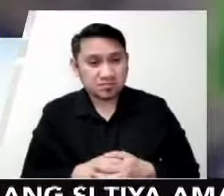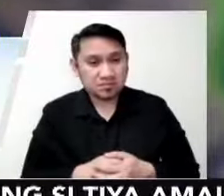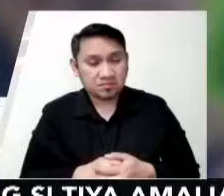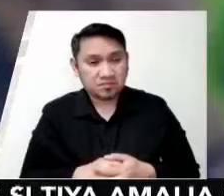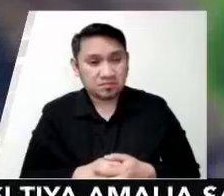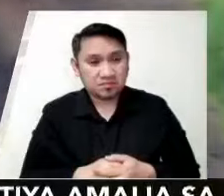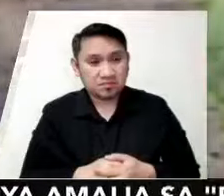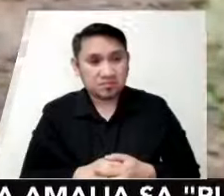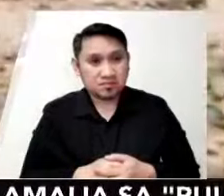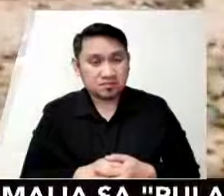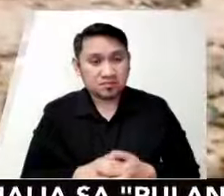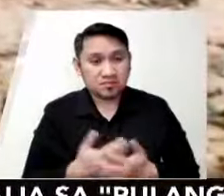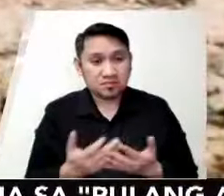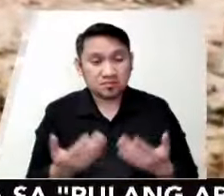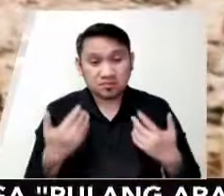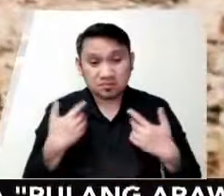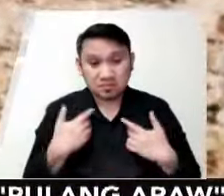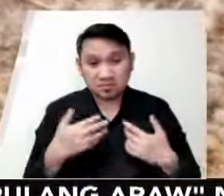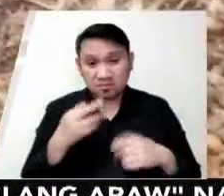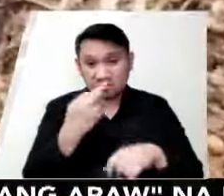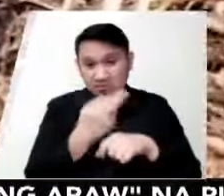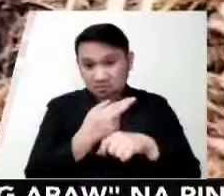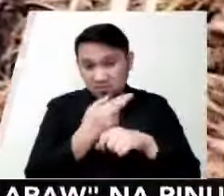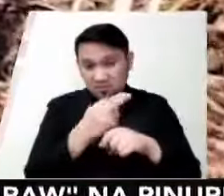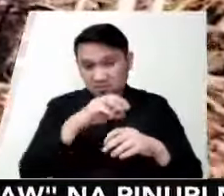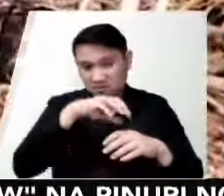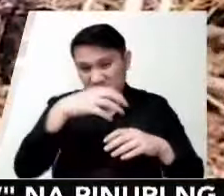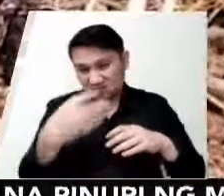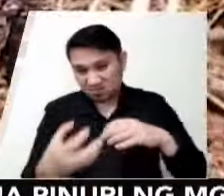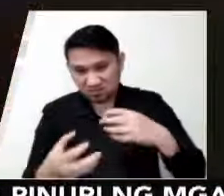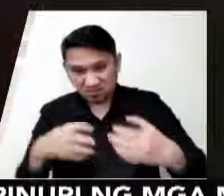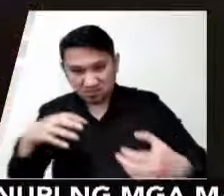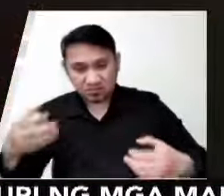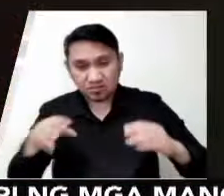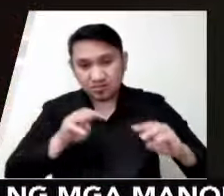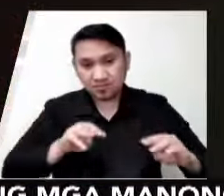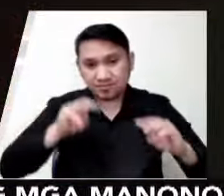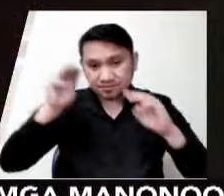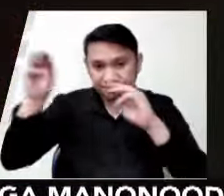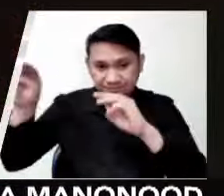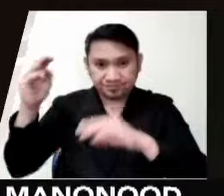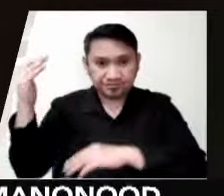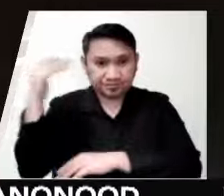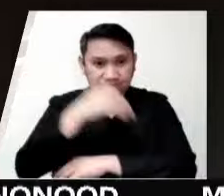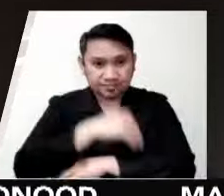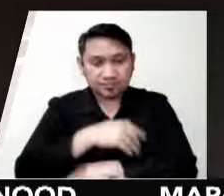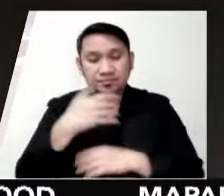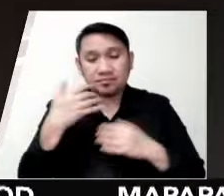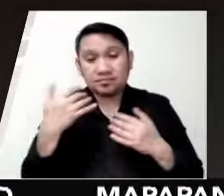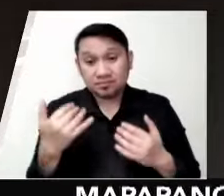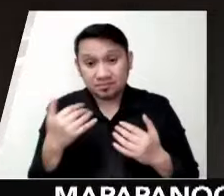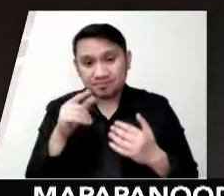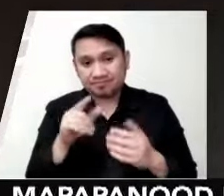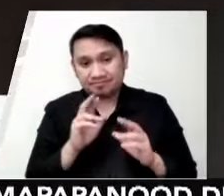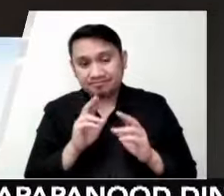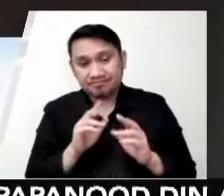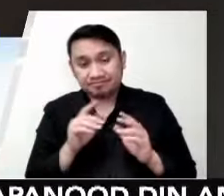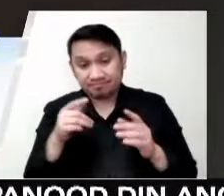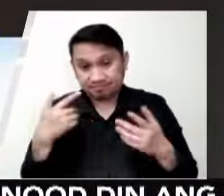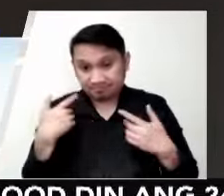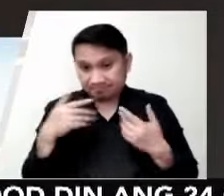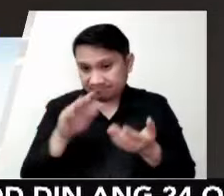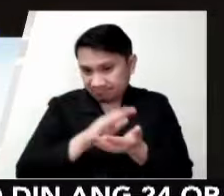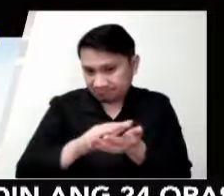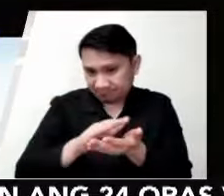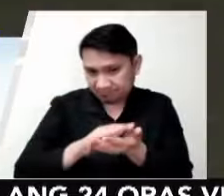kabi-kabilang rock SL slide at landslide din ang naitala sa ilang bahagi ng mountain province agad naman itong nirespondehan para muling madaanan ng mga motorista ang